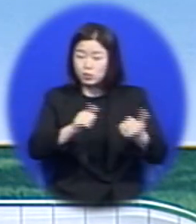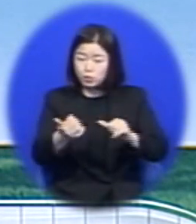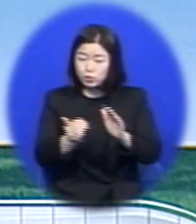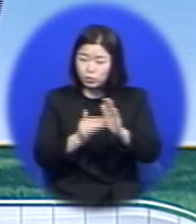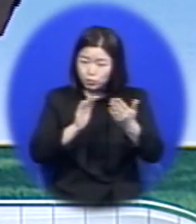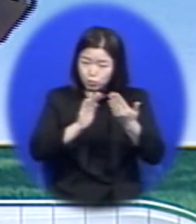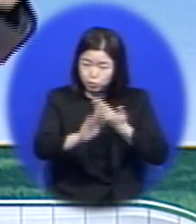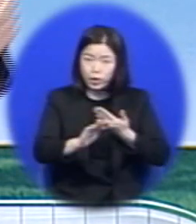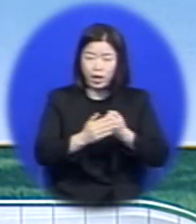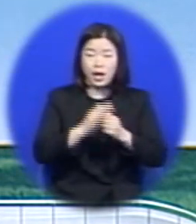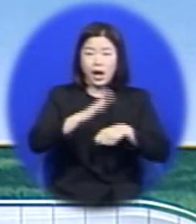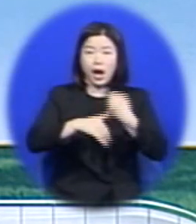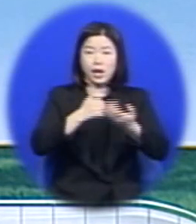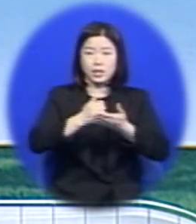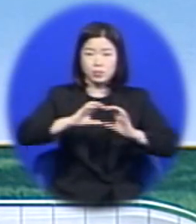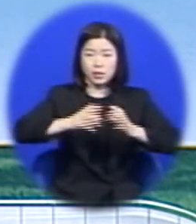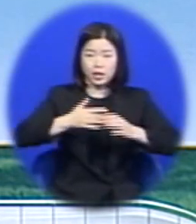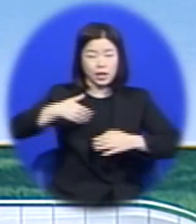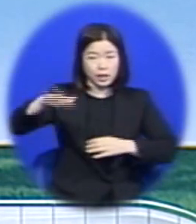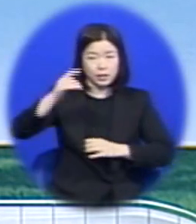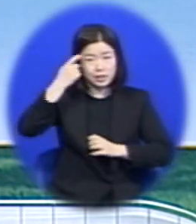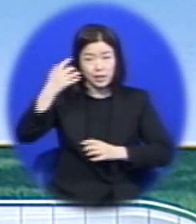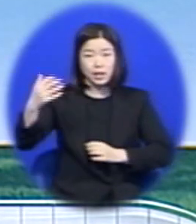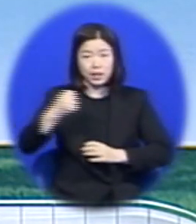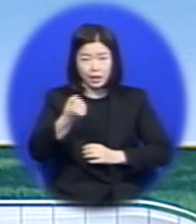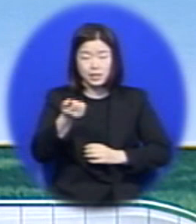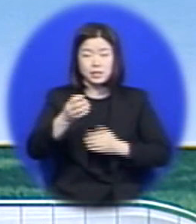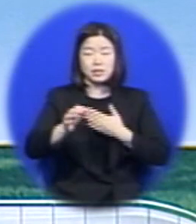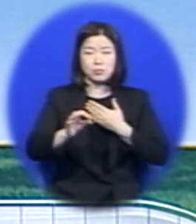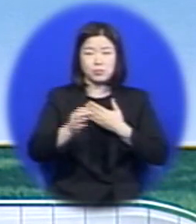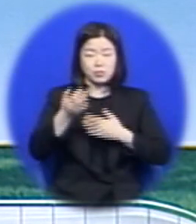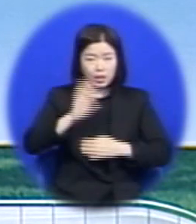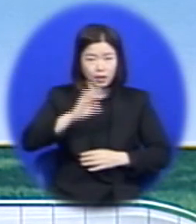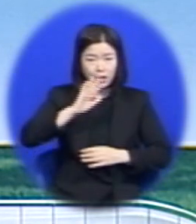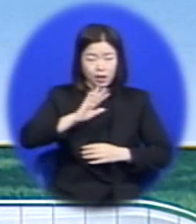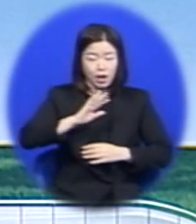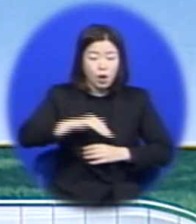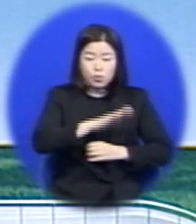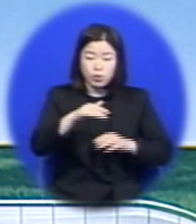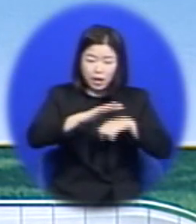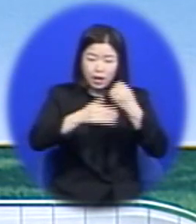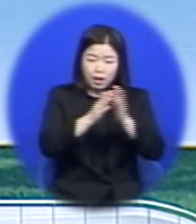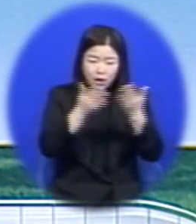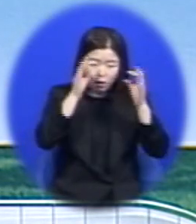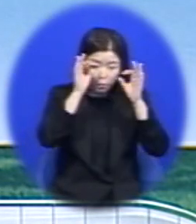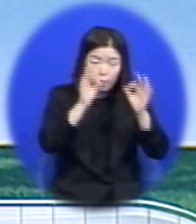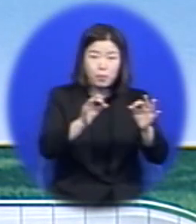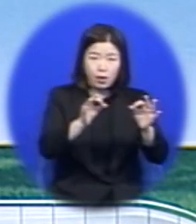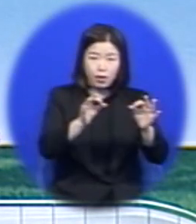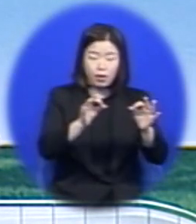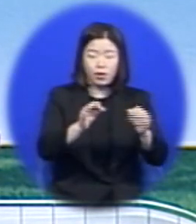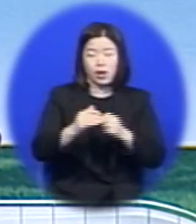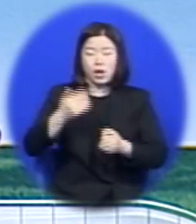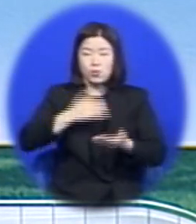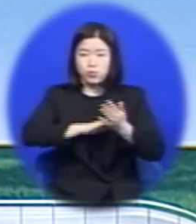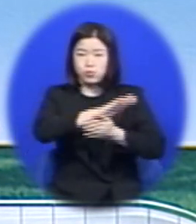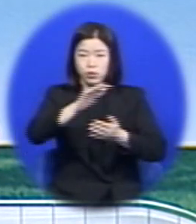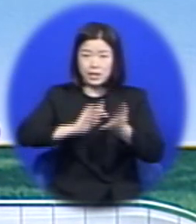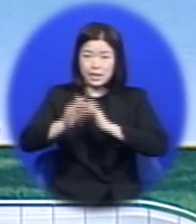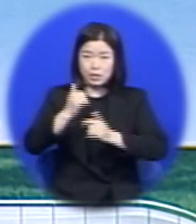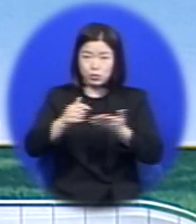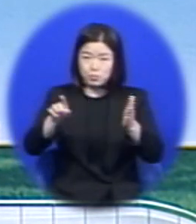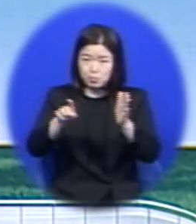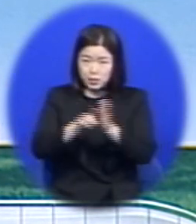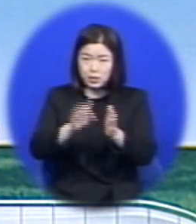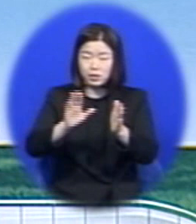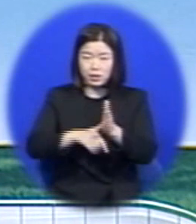다음에 하나님의 나라에 간다고 생각하지만 성경을 가만히 보면 우리가 예수를 진짜 믿을 때 우리는 이미 하나님